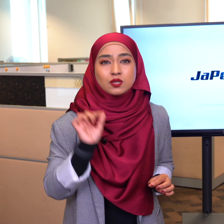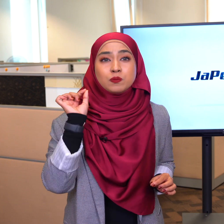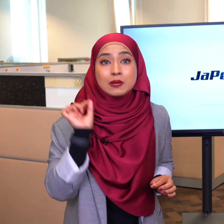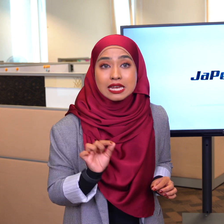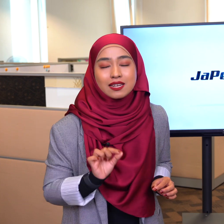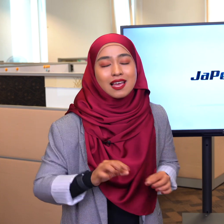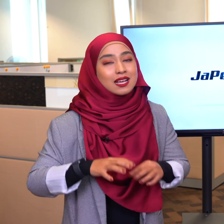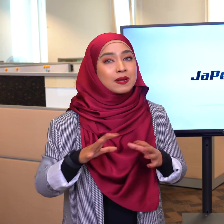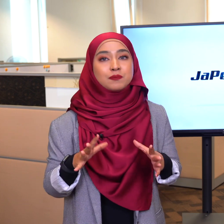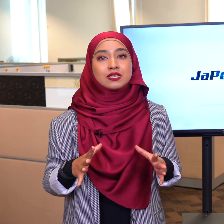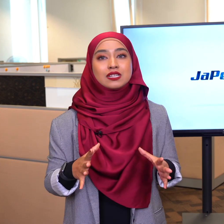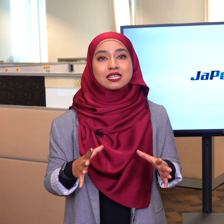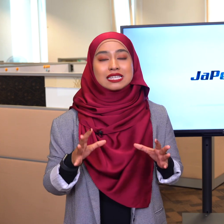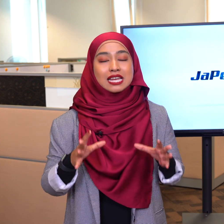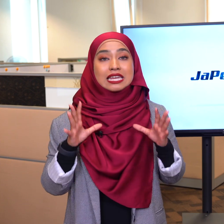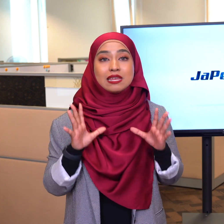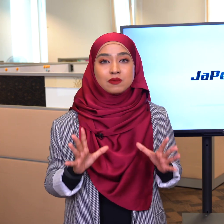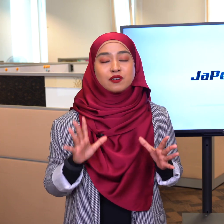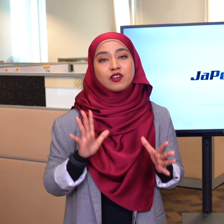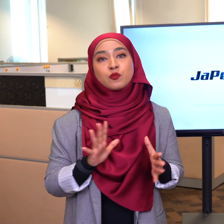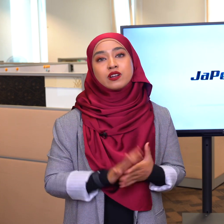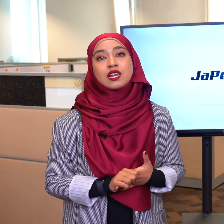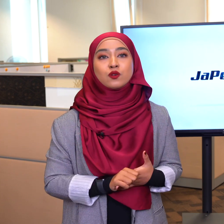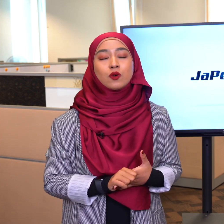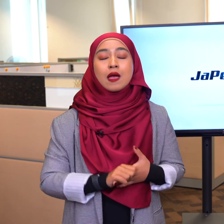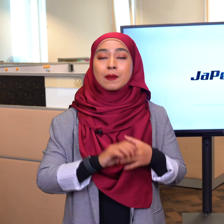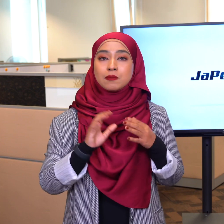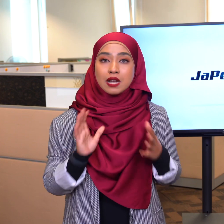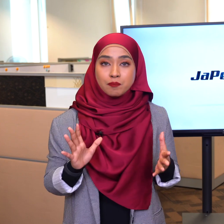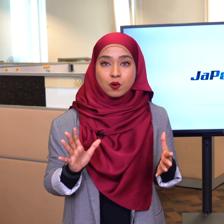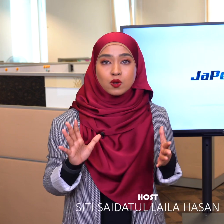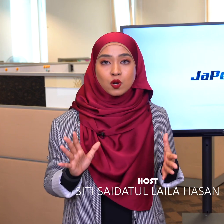RM1.1 bilion kepada penternak sejak 5 Februari